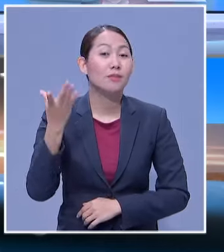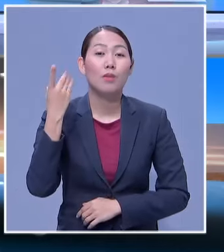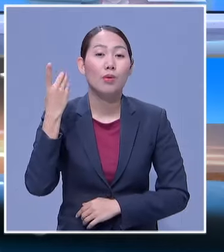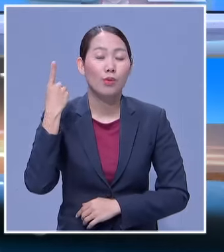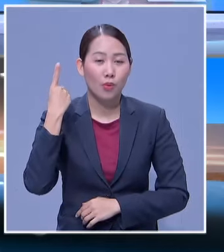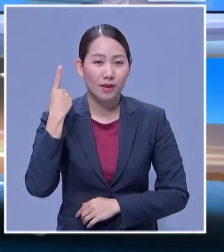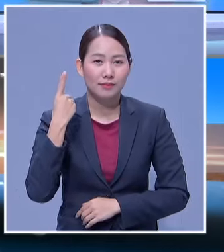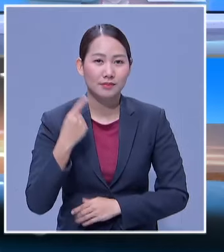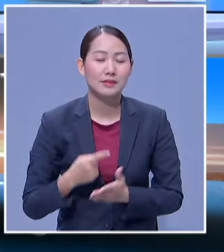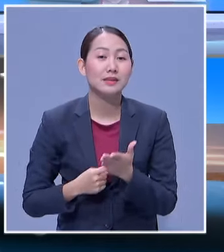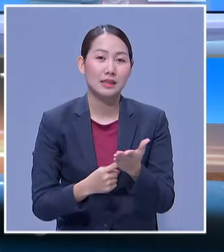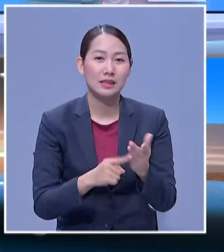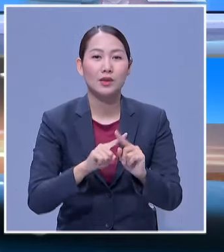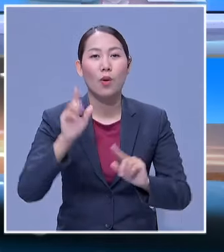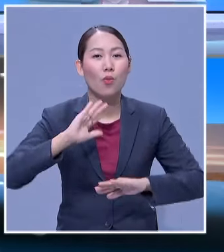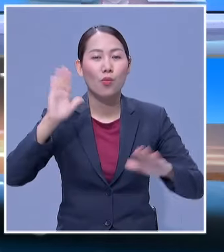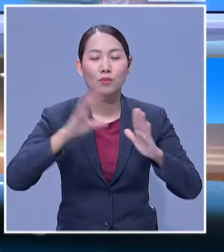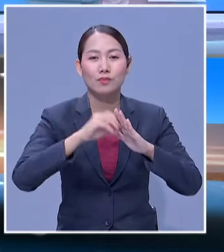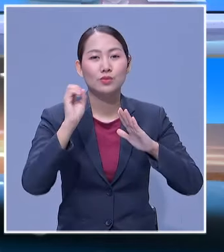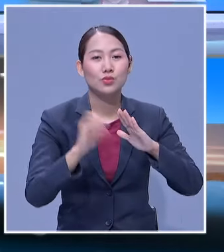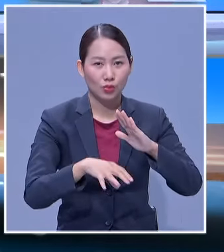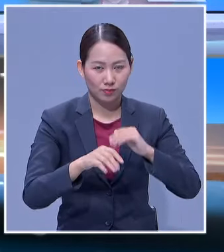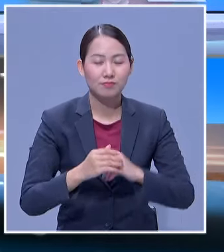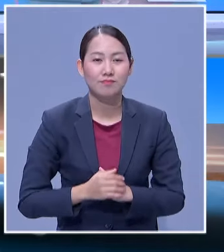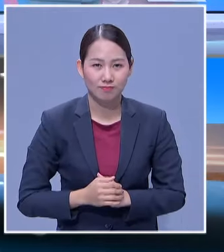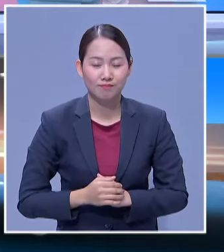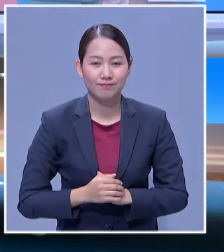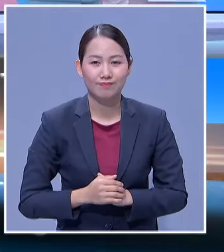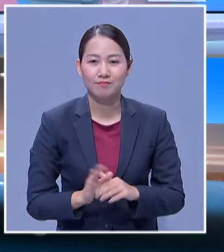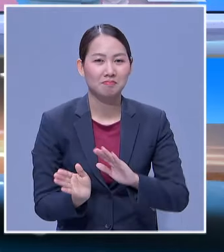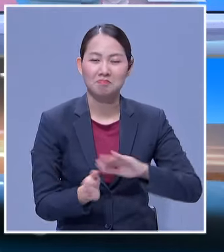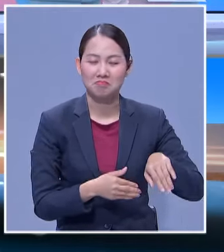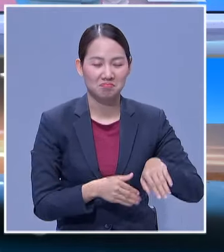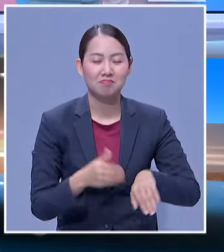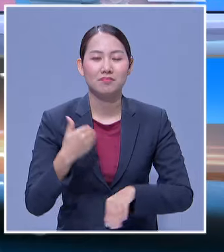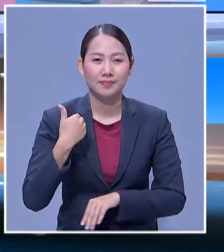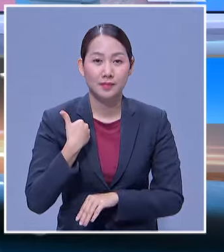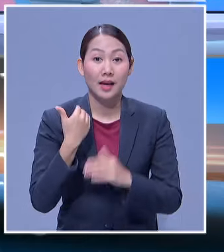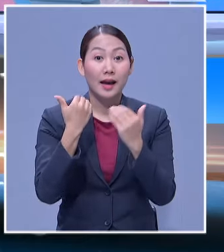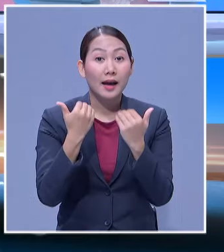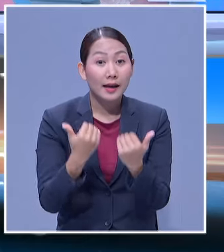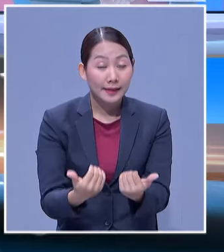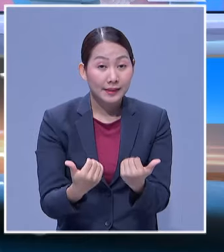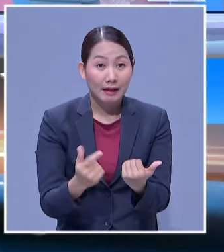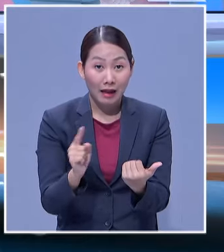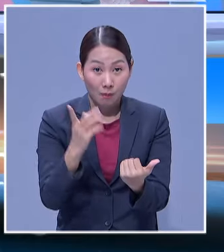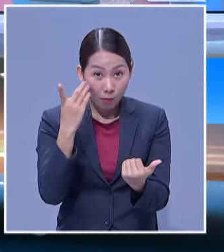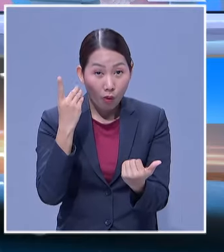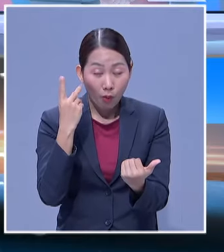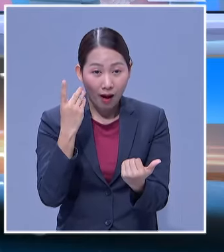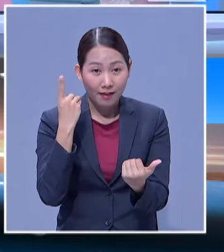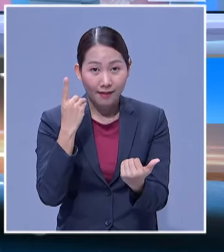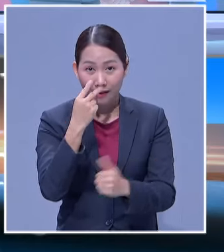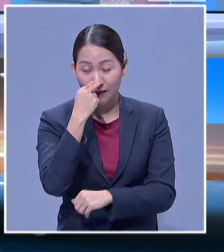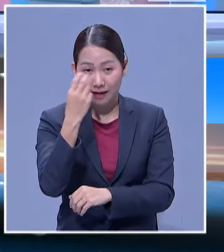แต่ว่าสิ่งที่เป็นไฮไลท์ก็คือจังหวะที่มีการพะทะคารมกันเไม่ได้ทะเลาะกันใช่มั้ยคะอืมจะใช้คำว่าถก